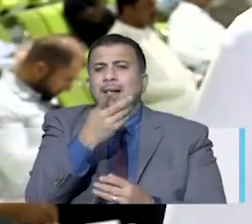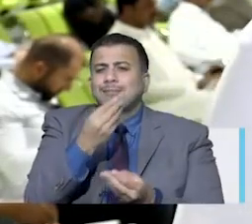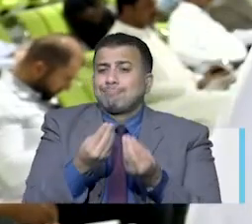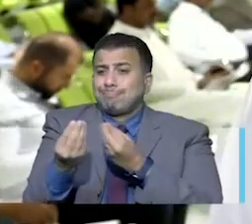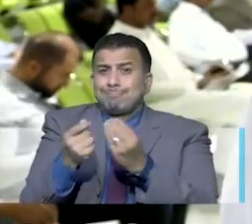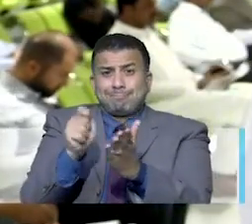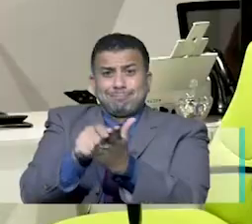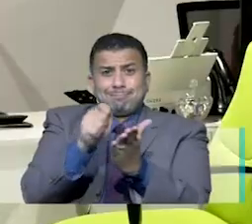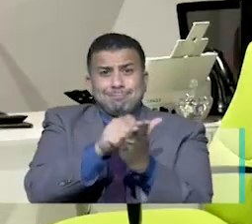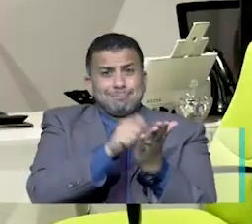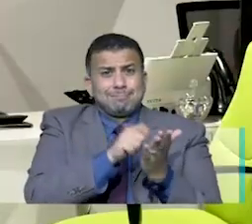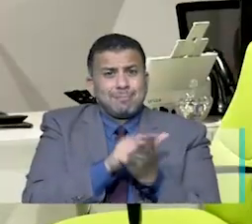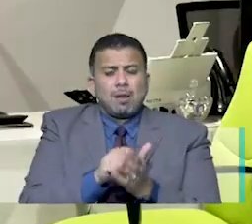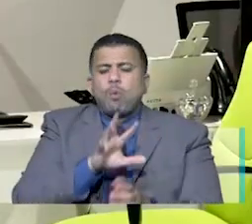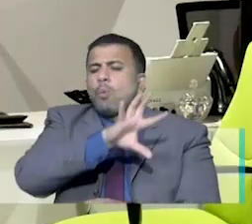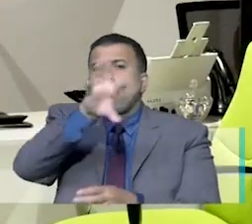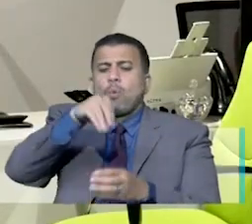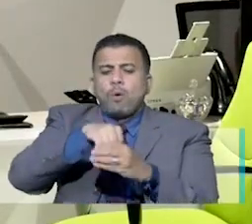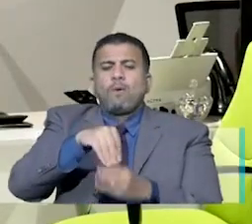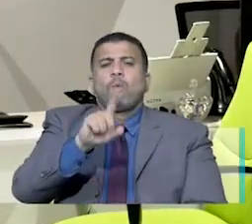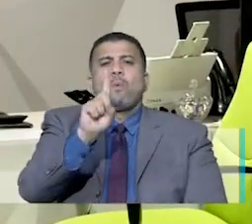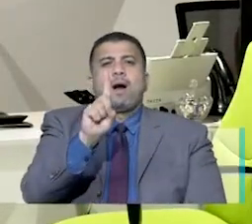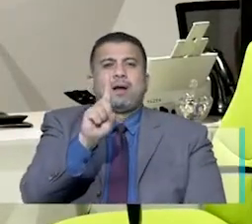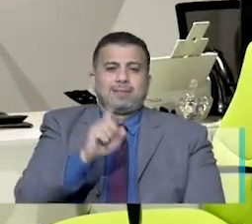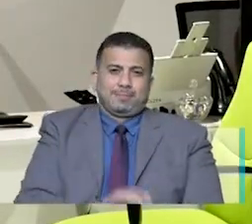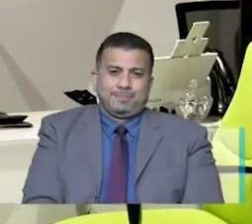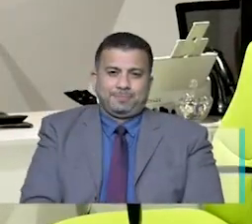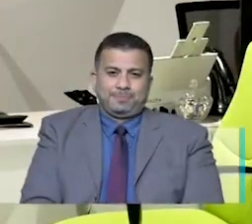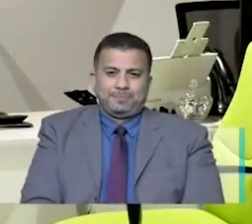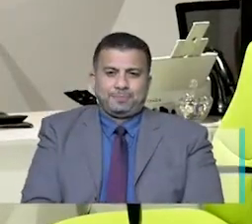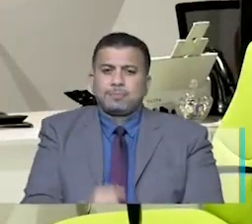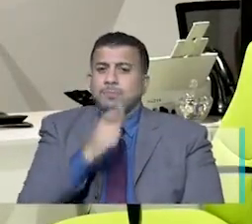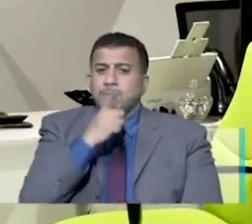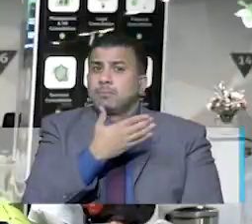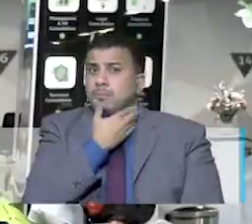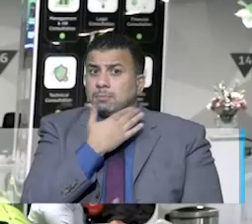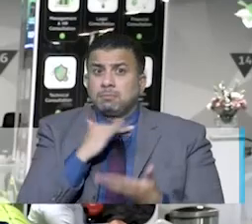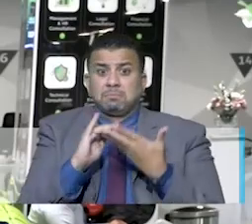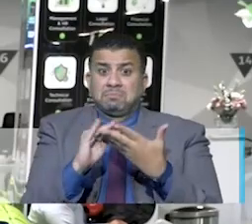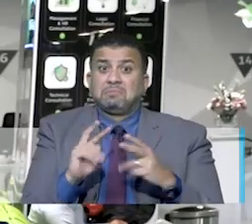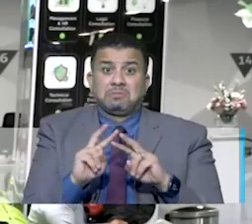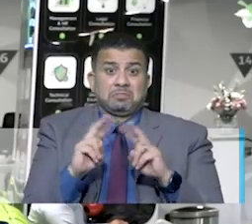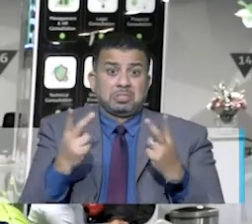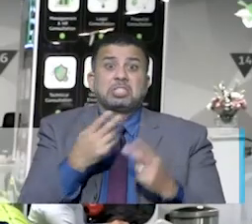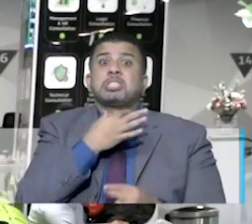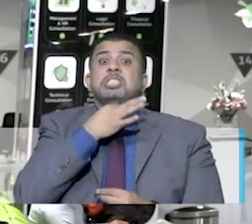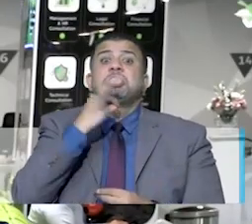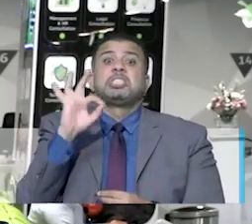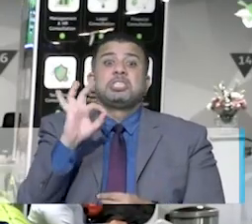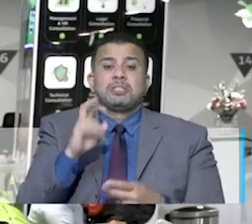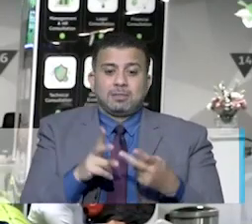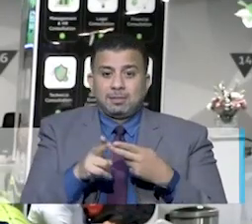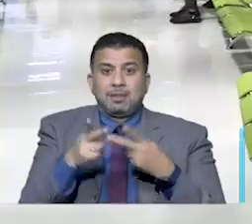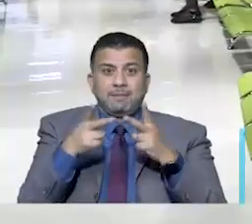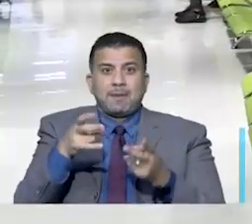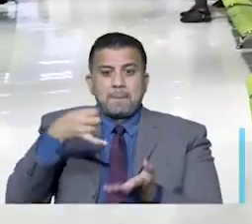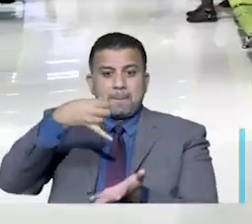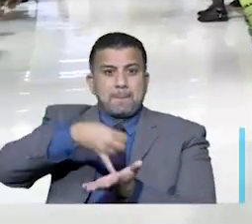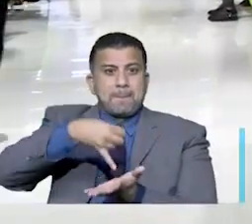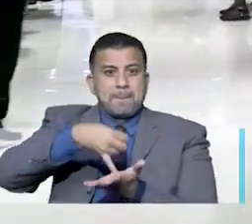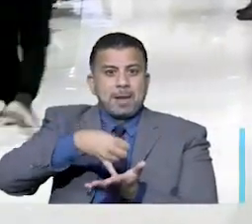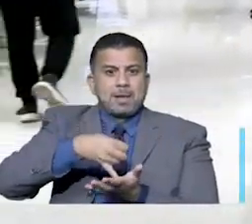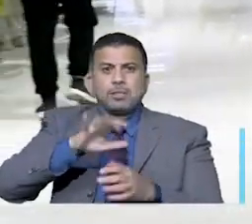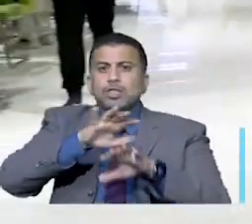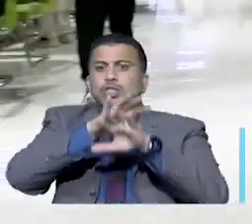انه يكون الخدمات كلها متوفره في مكان واحد اذا خدمات جديده واضافه يمثلها تدشين هذا المركز